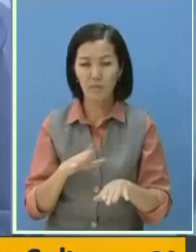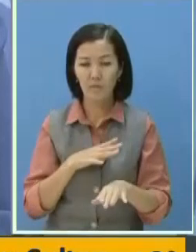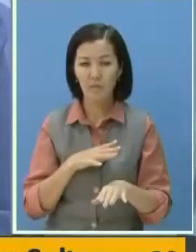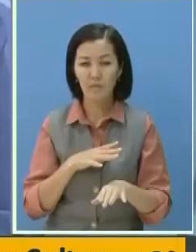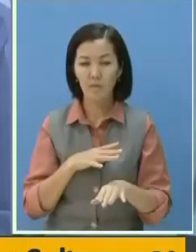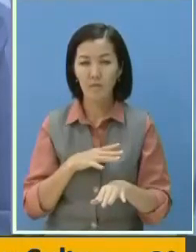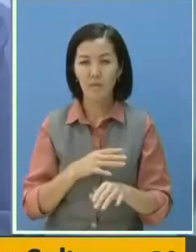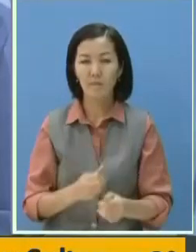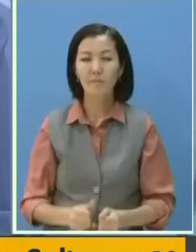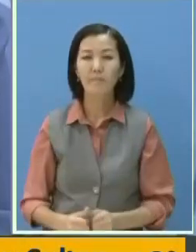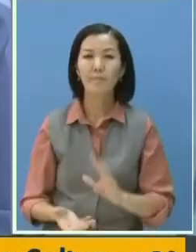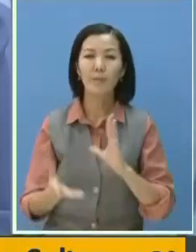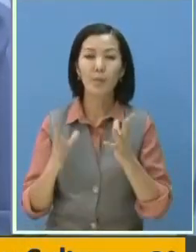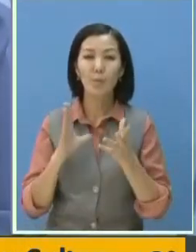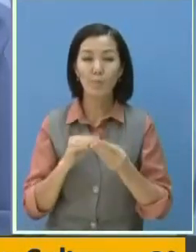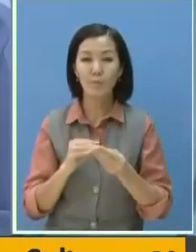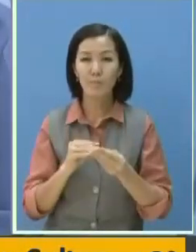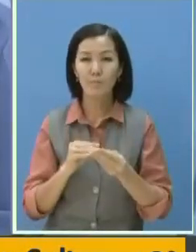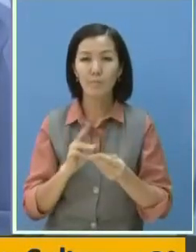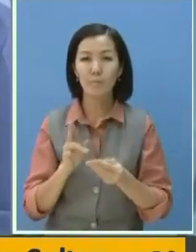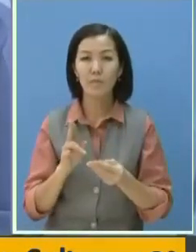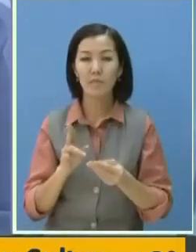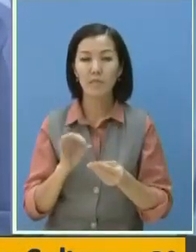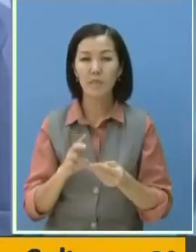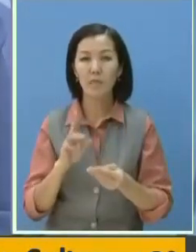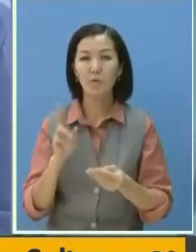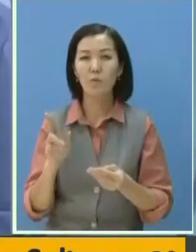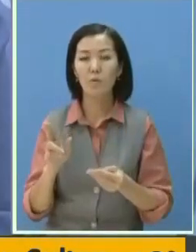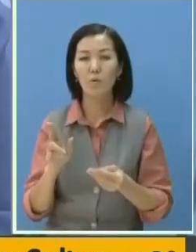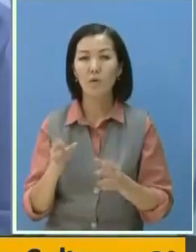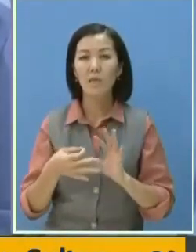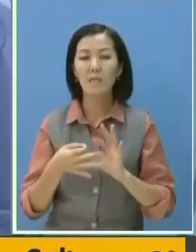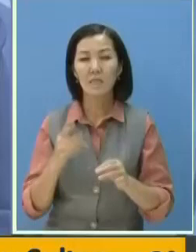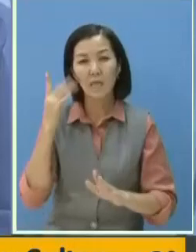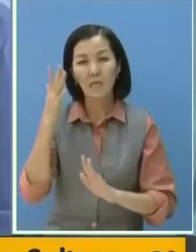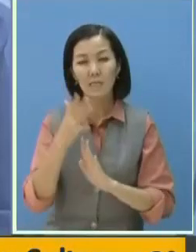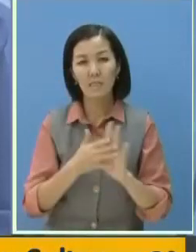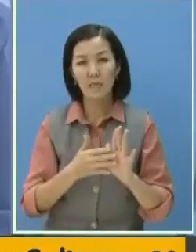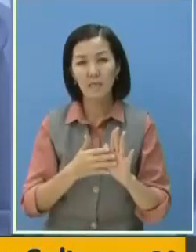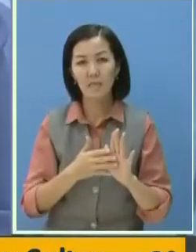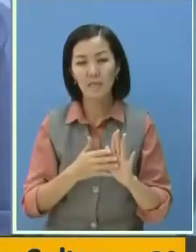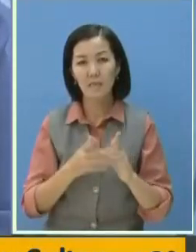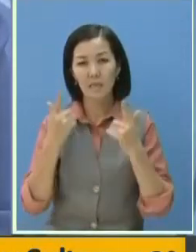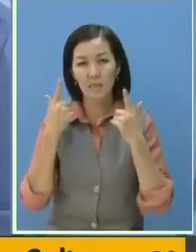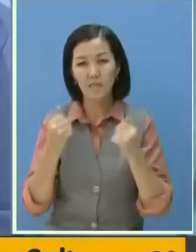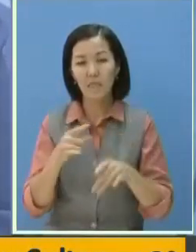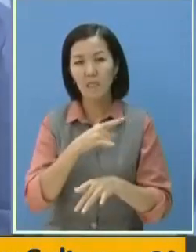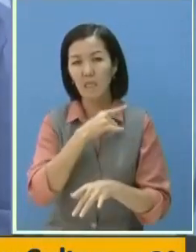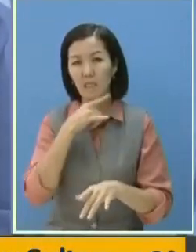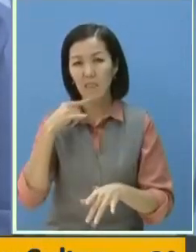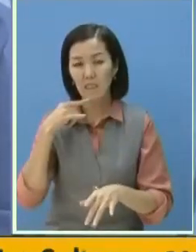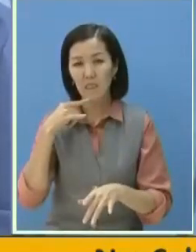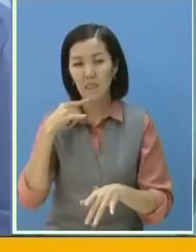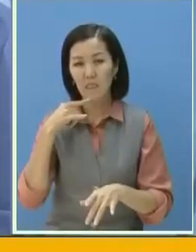Теперь, в общем-то, те, кто хочет более детально узнать, в общем-то, и российская вакцина,